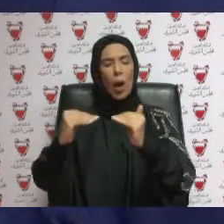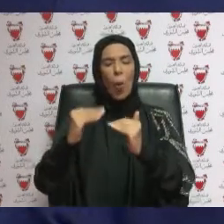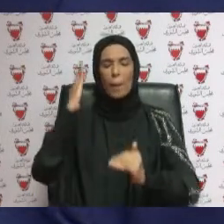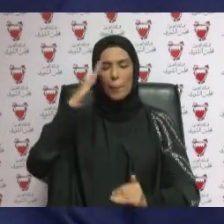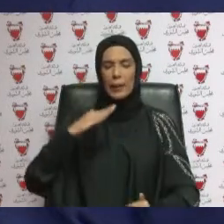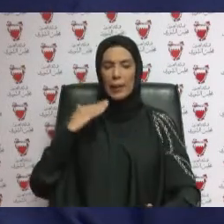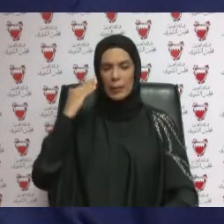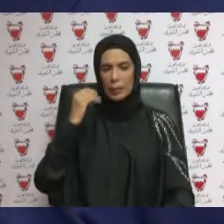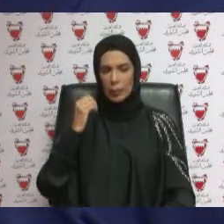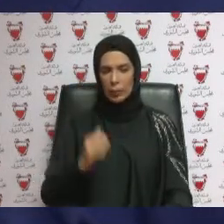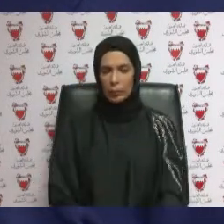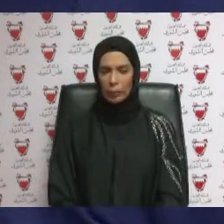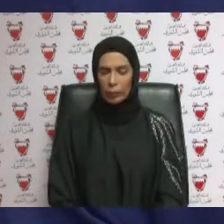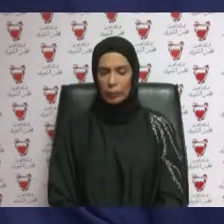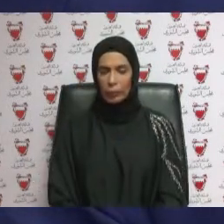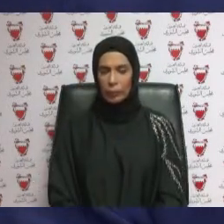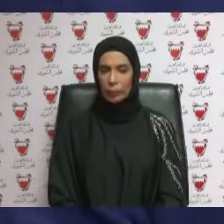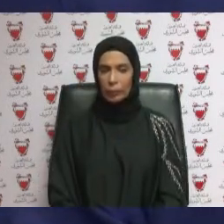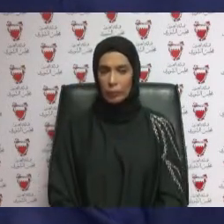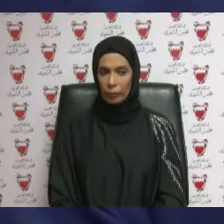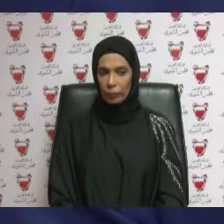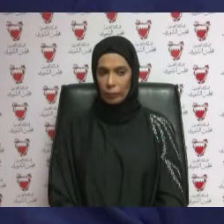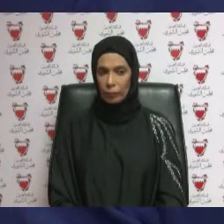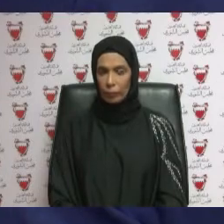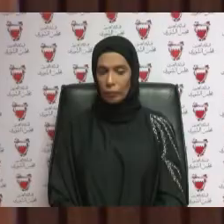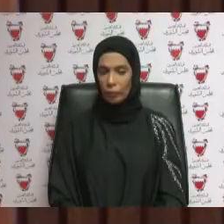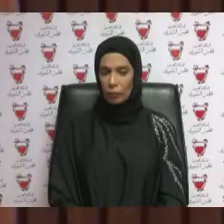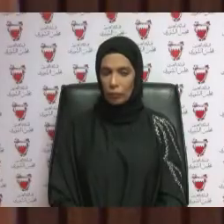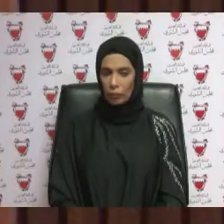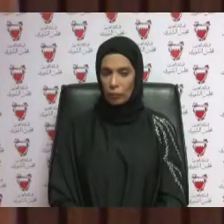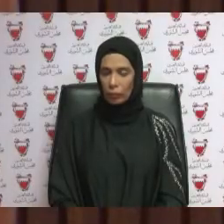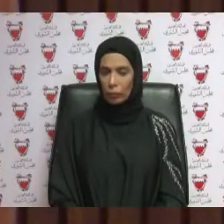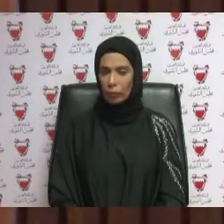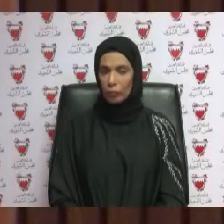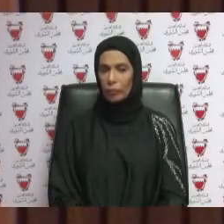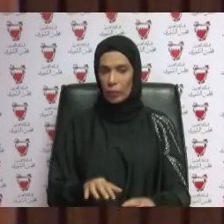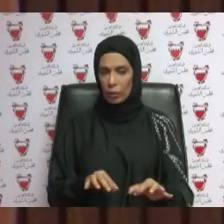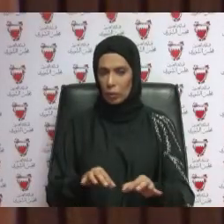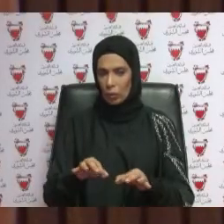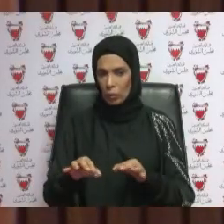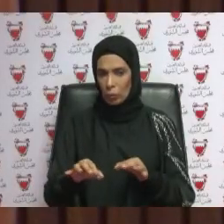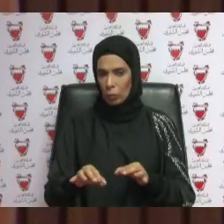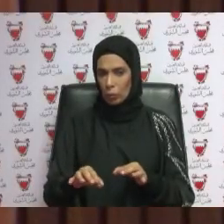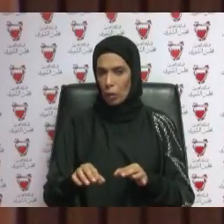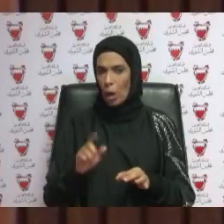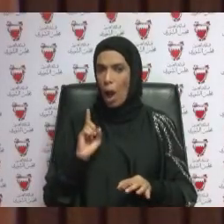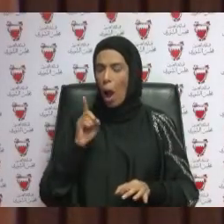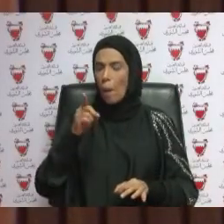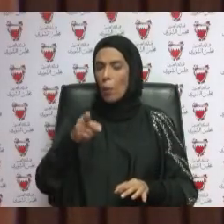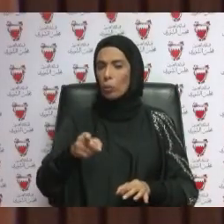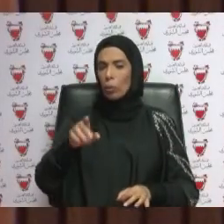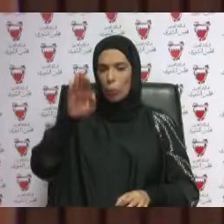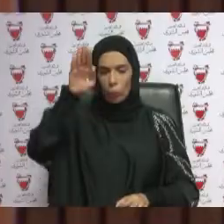الأخت جهاد وذكرت هذا الكلام اليوم حتى في الخطة وحسب توجيهات جلالة الملك احنا